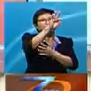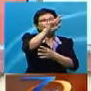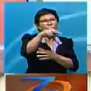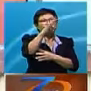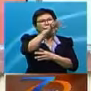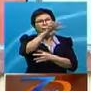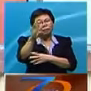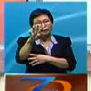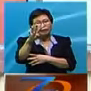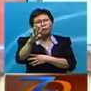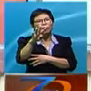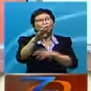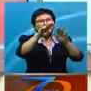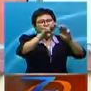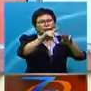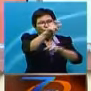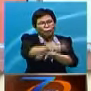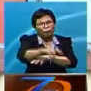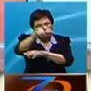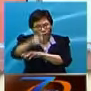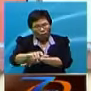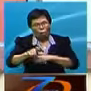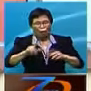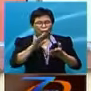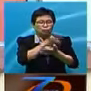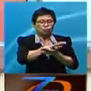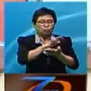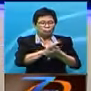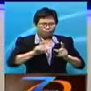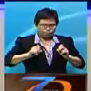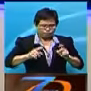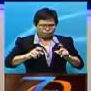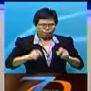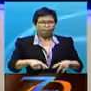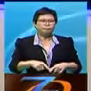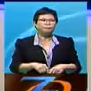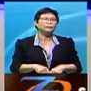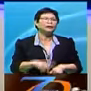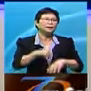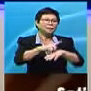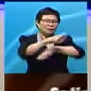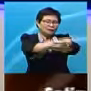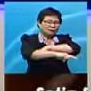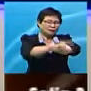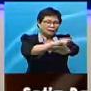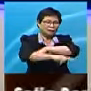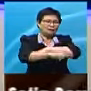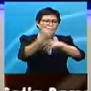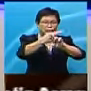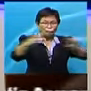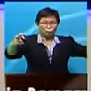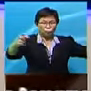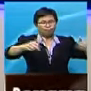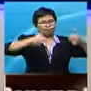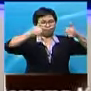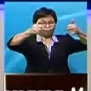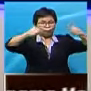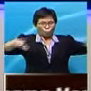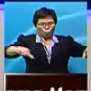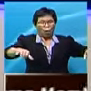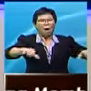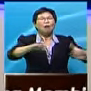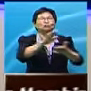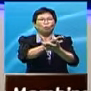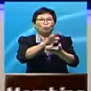9,044 adalah calon sekolah swasta. Di negeri-negeri, persiapan rapi turut dilakukan